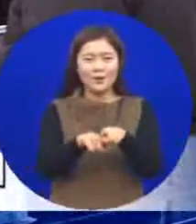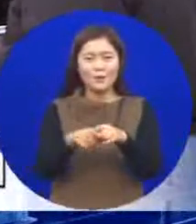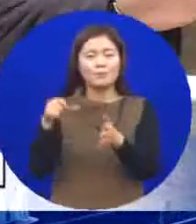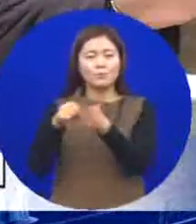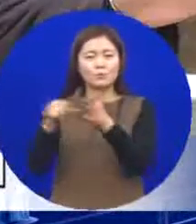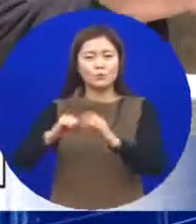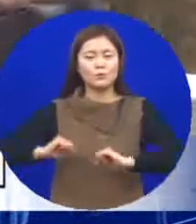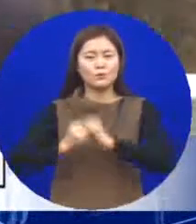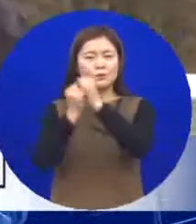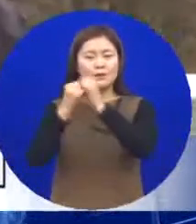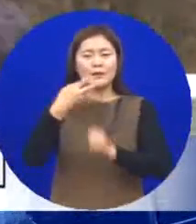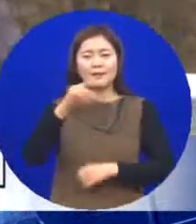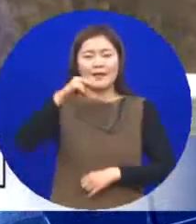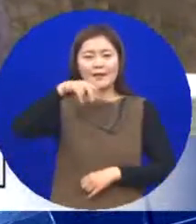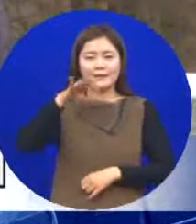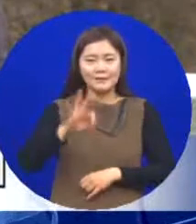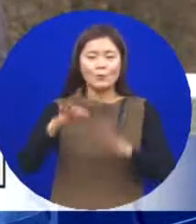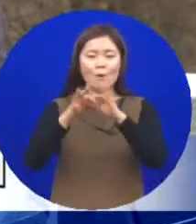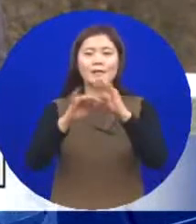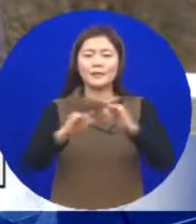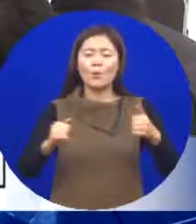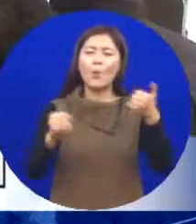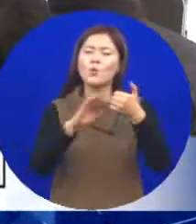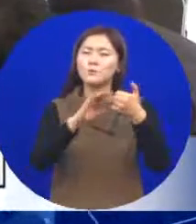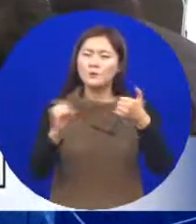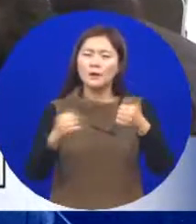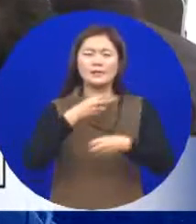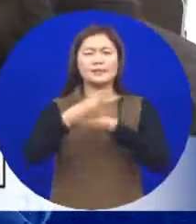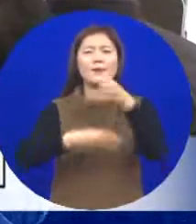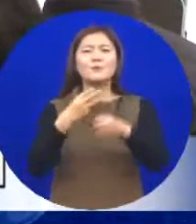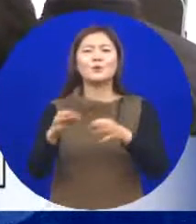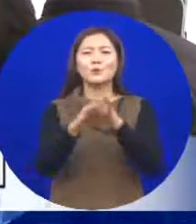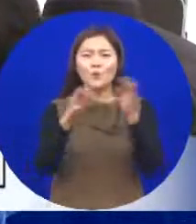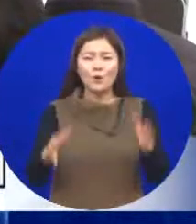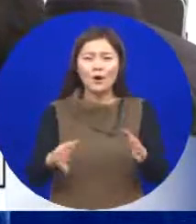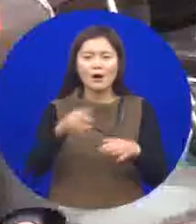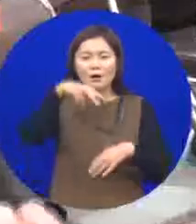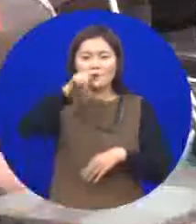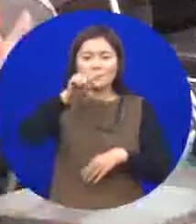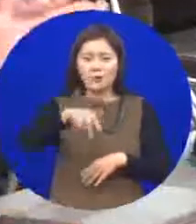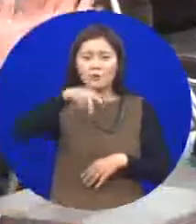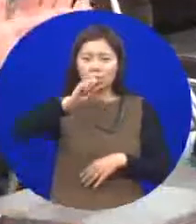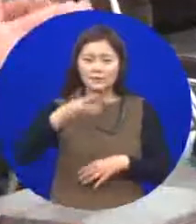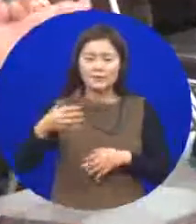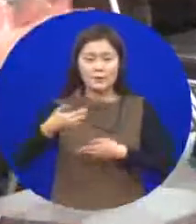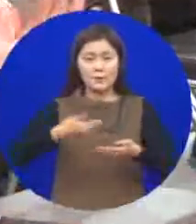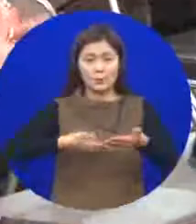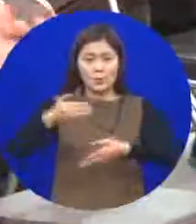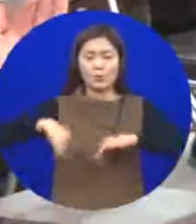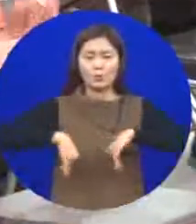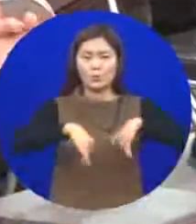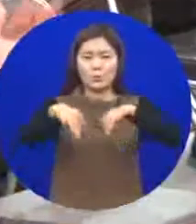마을의 물류창고를 짓고 있는 주식회사 대상 관계자 등 50여 명은 지난 3년이나 끌어온 민원인 석실소하천